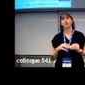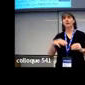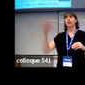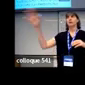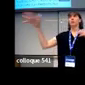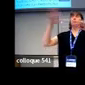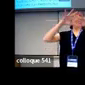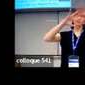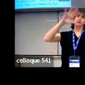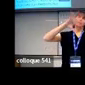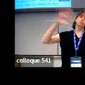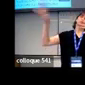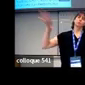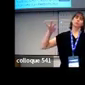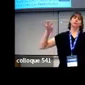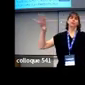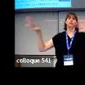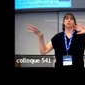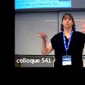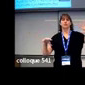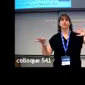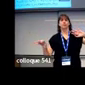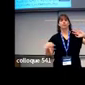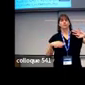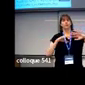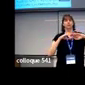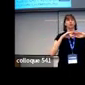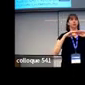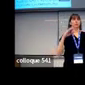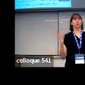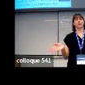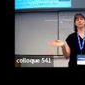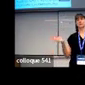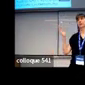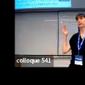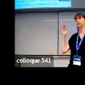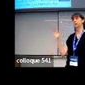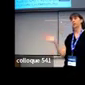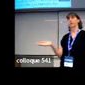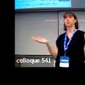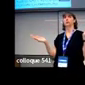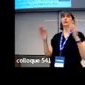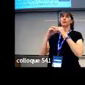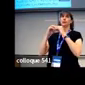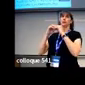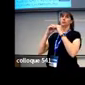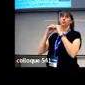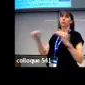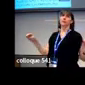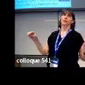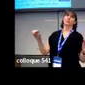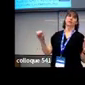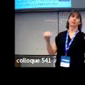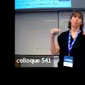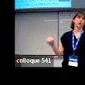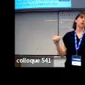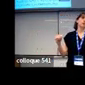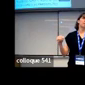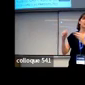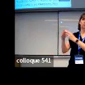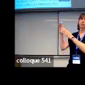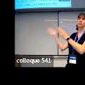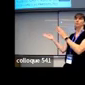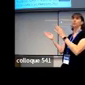le projet, tout penser à la structure du livre, les objectifs. J'ai rédigé tout le texte parce que les deux premières unités, tout le texte vient de